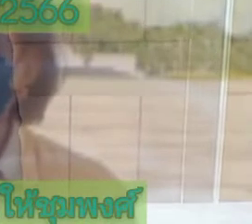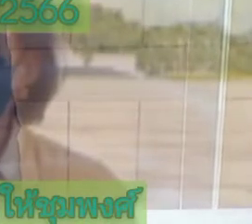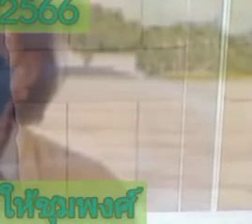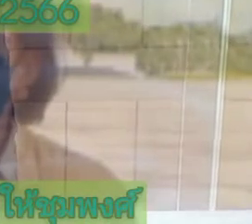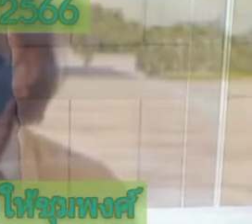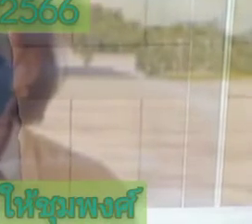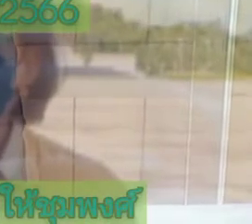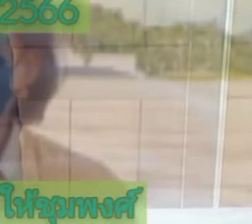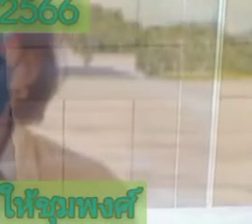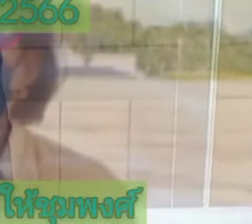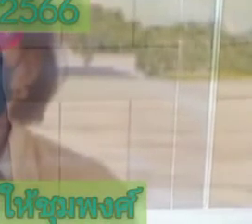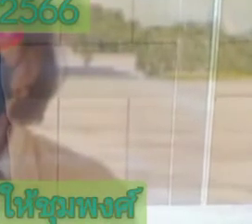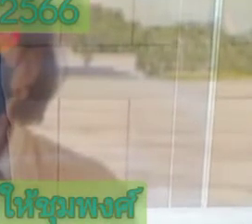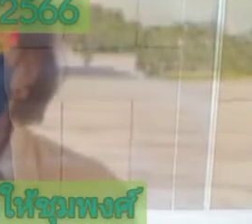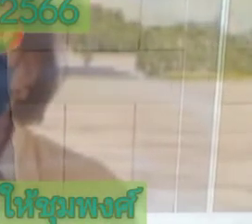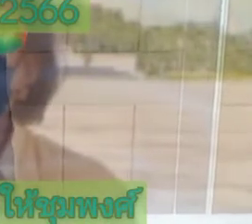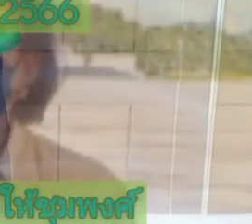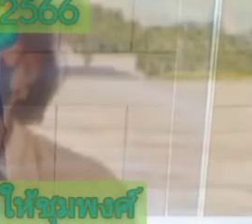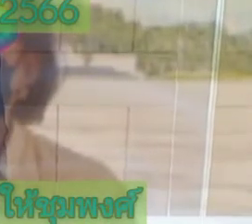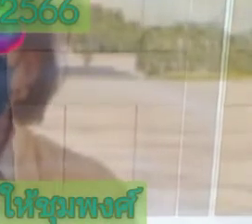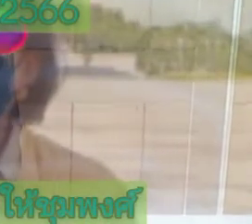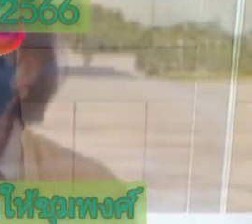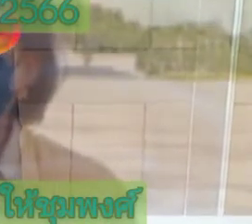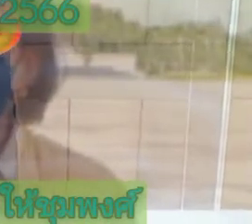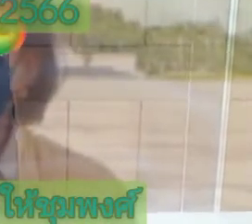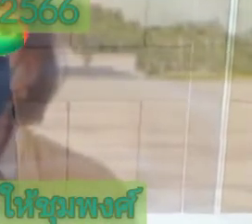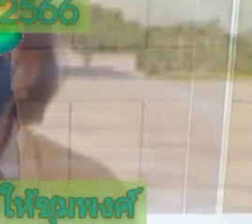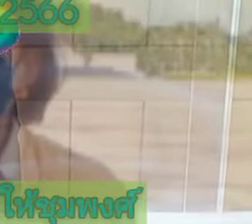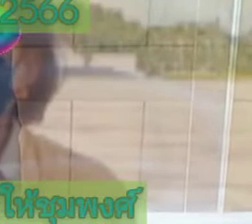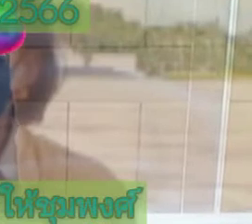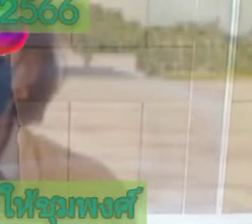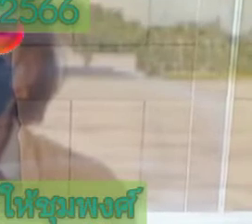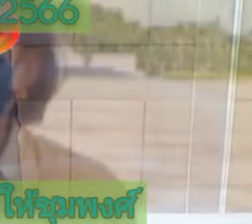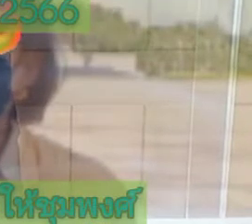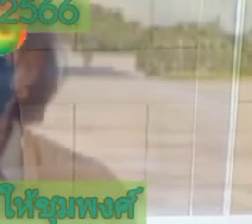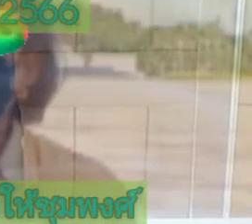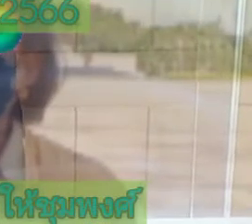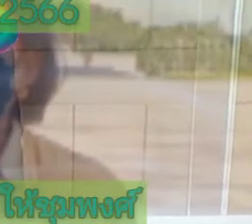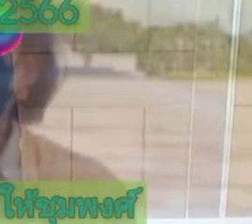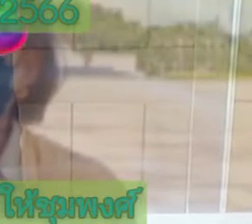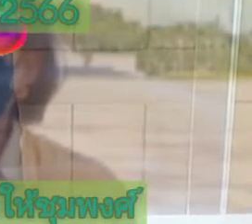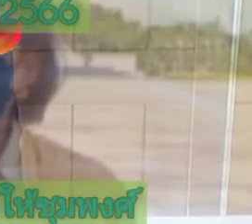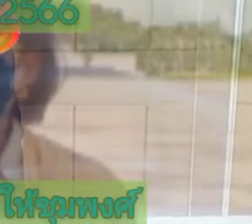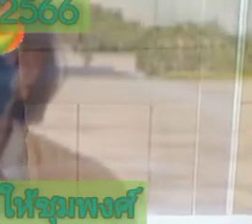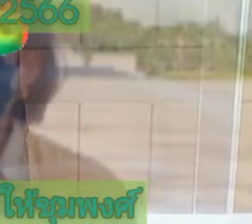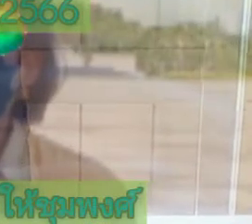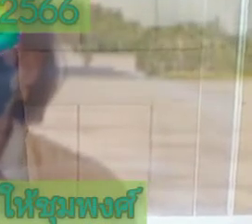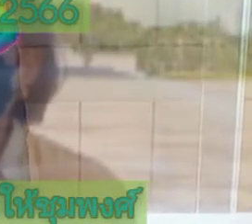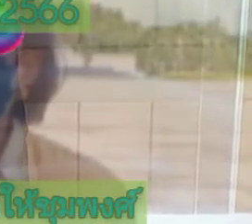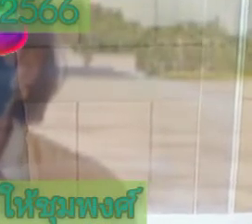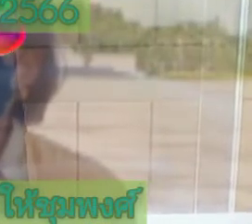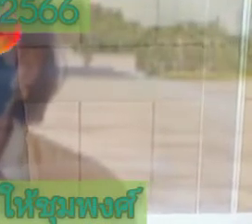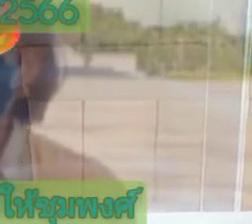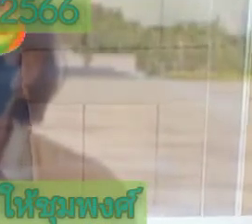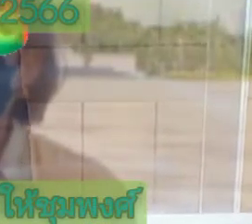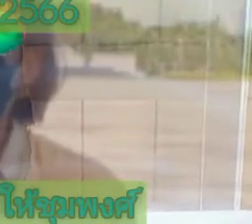างบประมาณประจำปี2566หรือจะไปพิจารณางบประมาณของพรรคการเมืองใหม่นะซึ่งยังไม่เป็นรัฐบาลในเวลานี้นะครับอย่าใช้โอกาสนี้ในการหาเสียงผิ